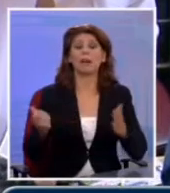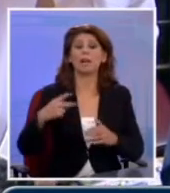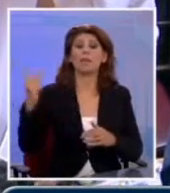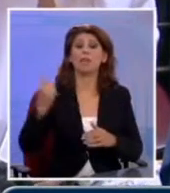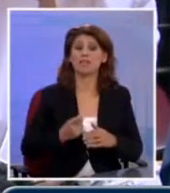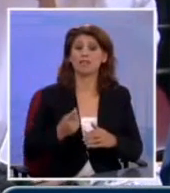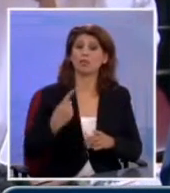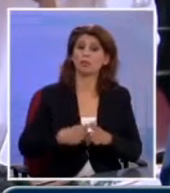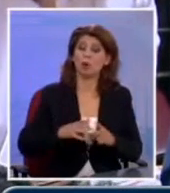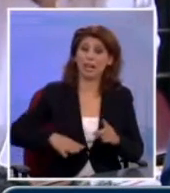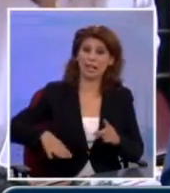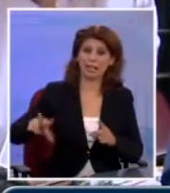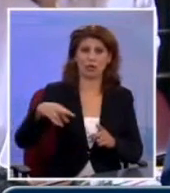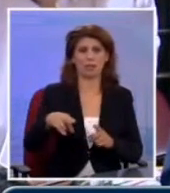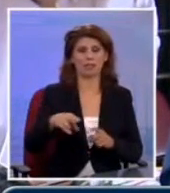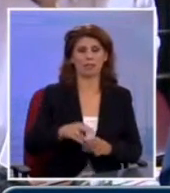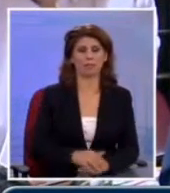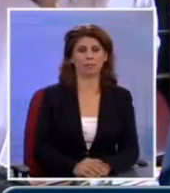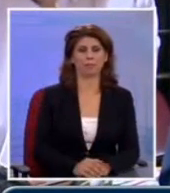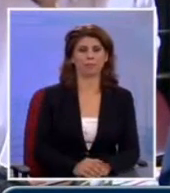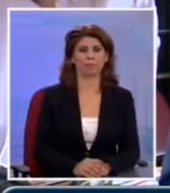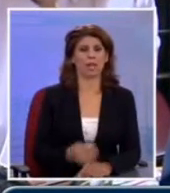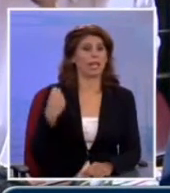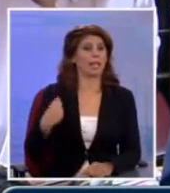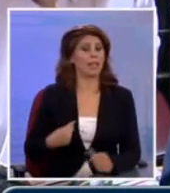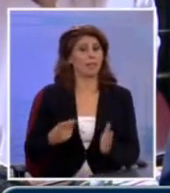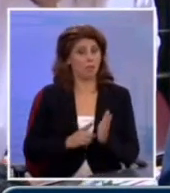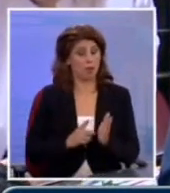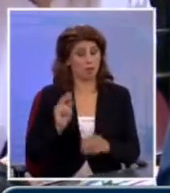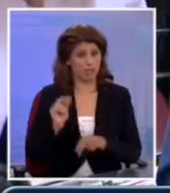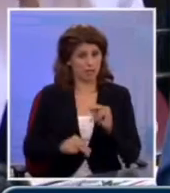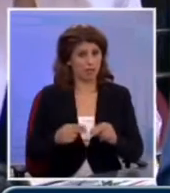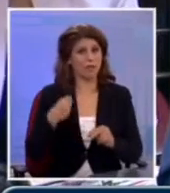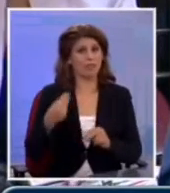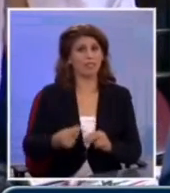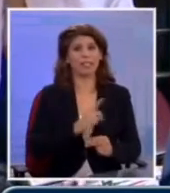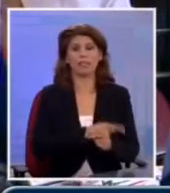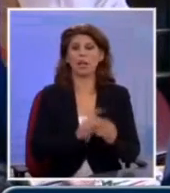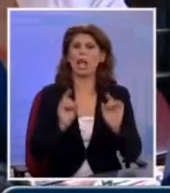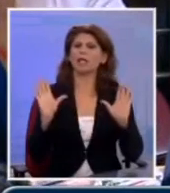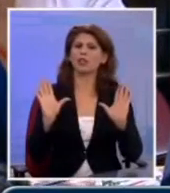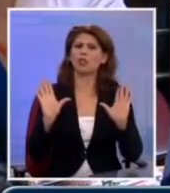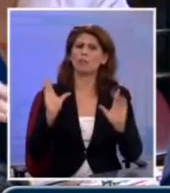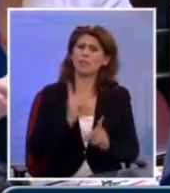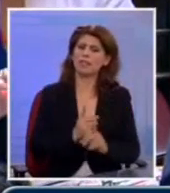πλειοψηφία του ελληνικού λαού μαζί της. Και το δημοψήφισμα δίνει τη δυνατότητα, πέρα από τις ιδιαίτερες